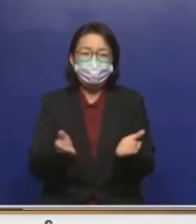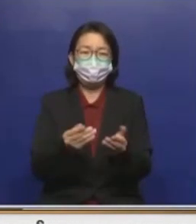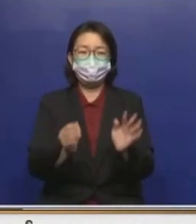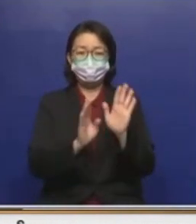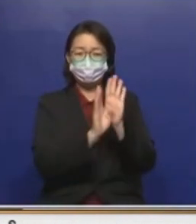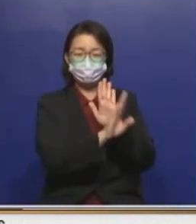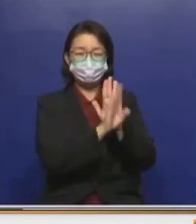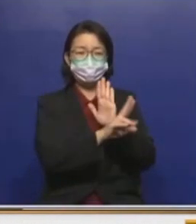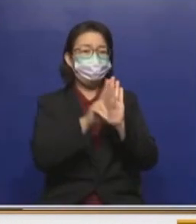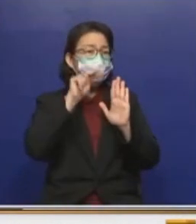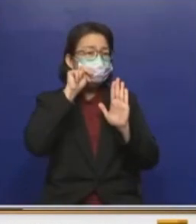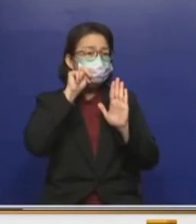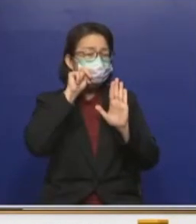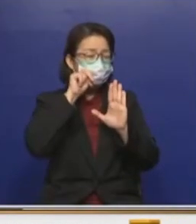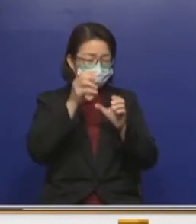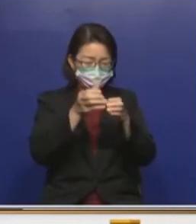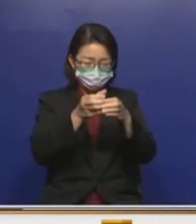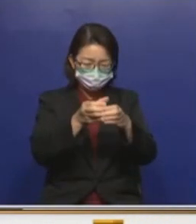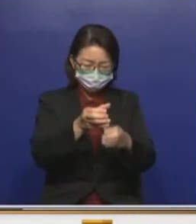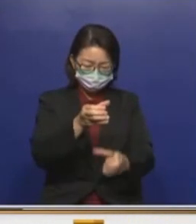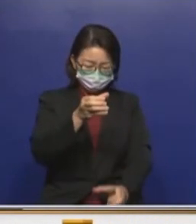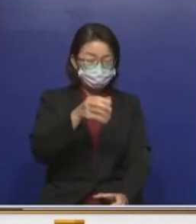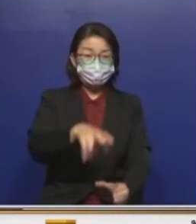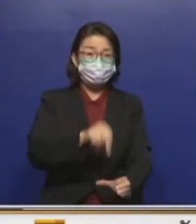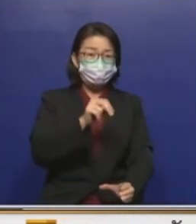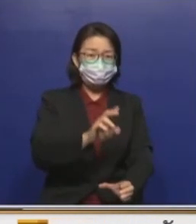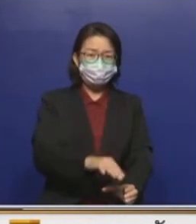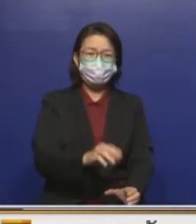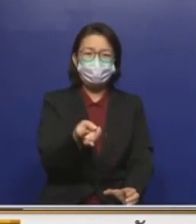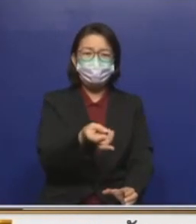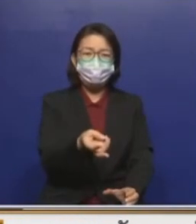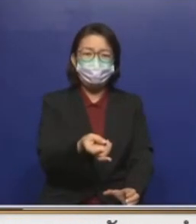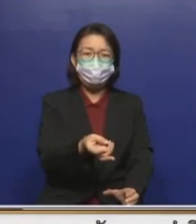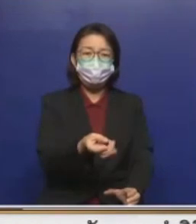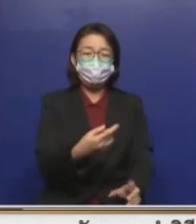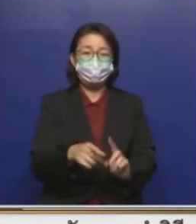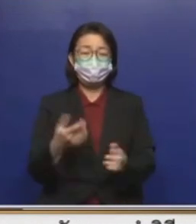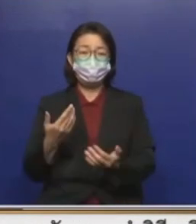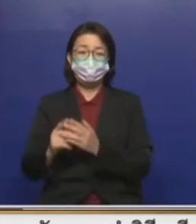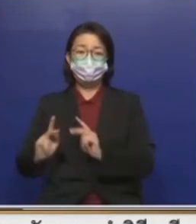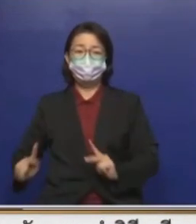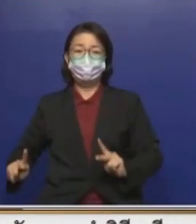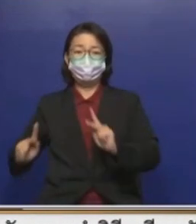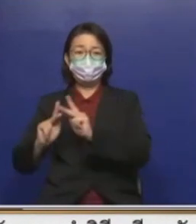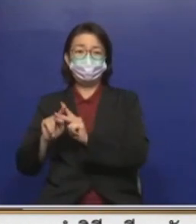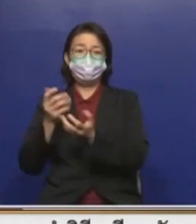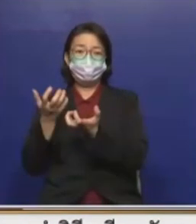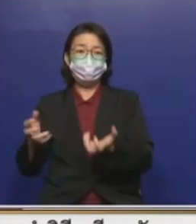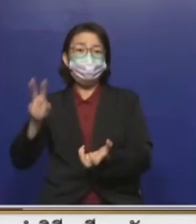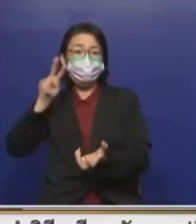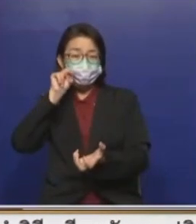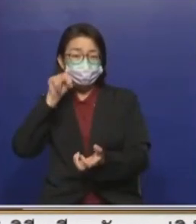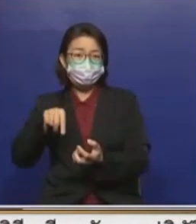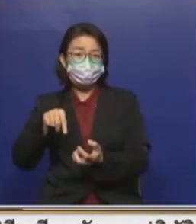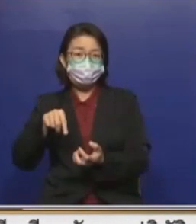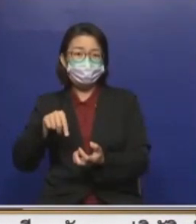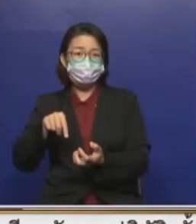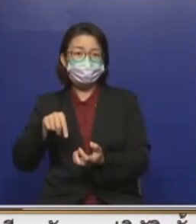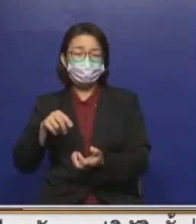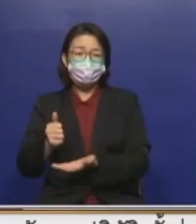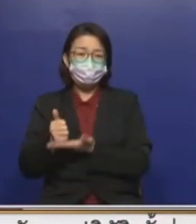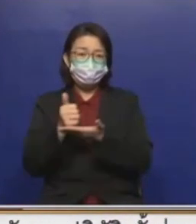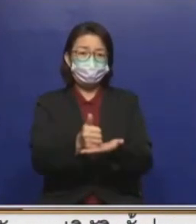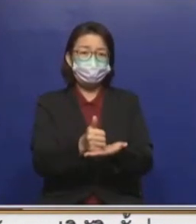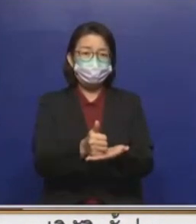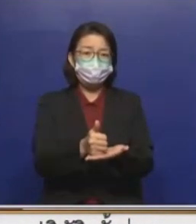ริมาณน้ำผิวดินที่ต่ำค่ะแต่ปรากฏว่างบประมาณของกรมทรัพยากรน้ำที่เป็นที่ส่งประโยชน์ให้กับประชาชน